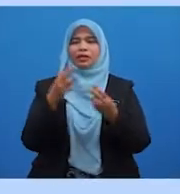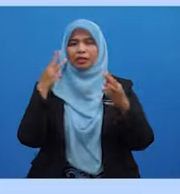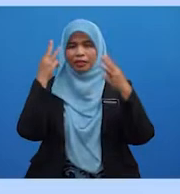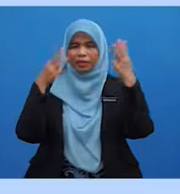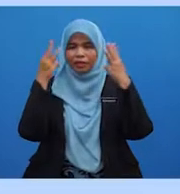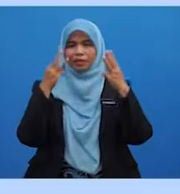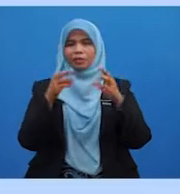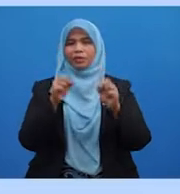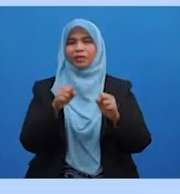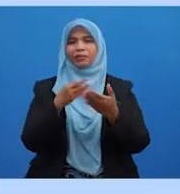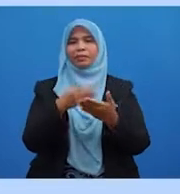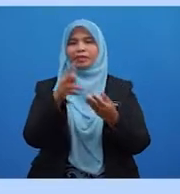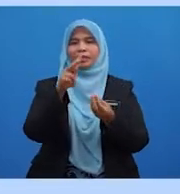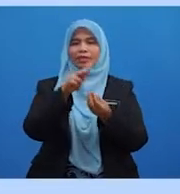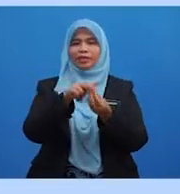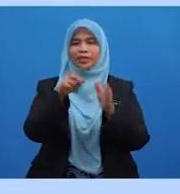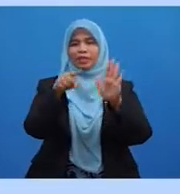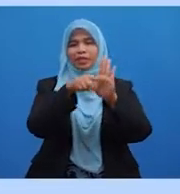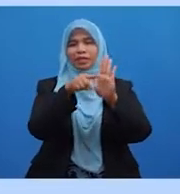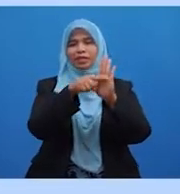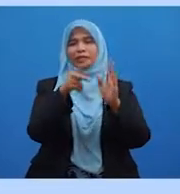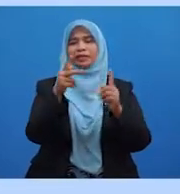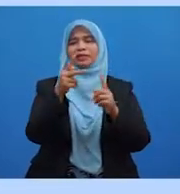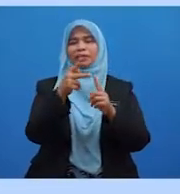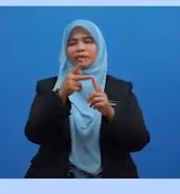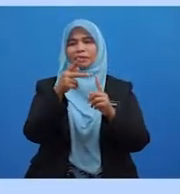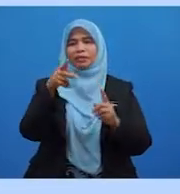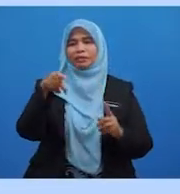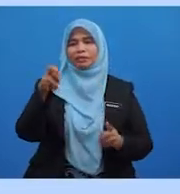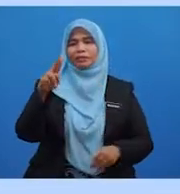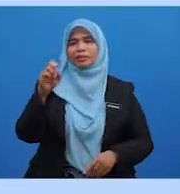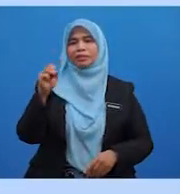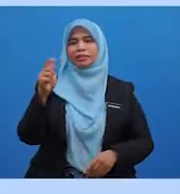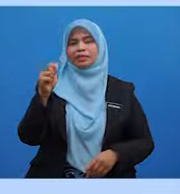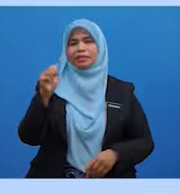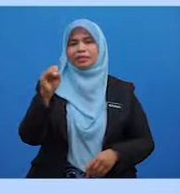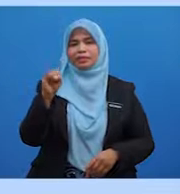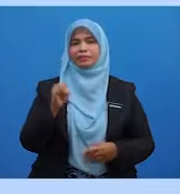kebimbangan boleh memberi kesan negatif kepada prestasi berbanding dengan kebangkitan.